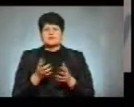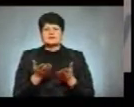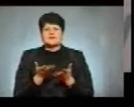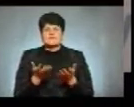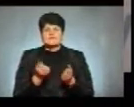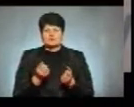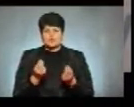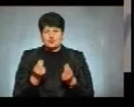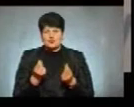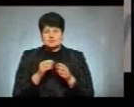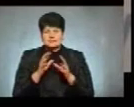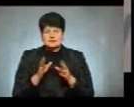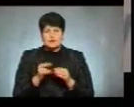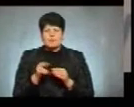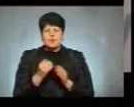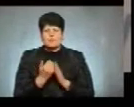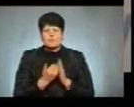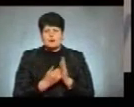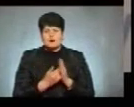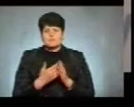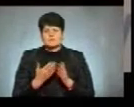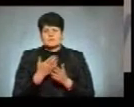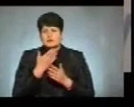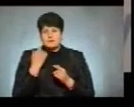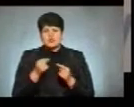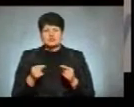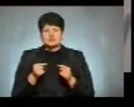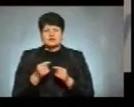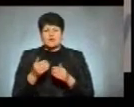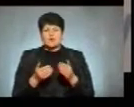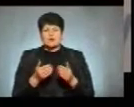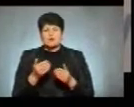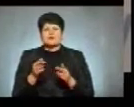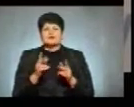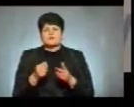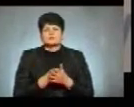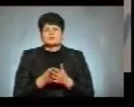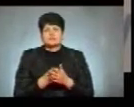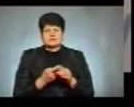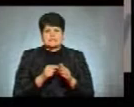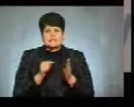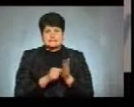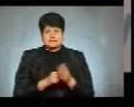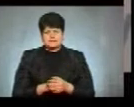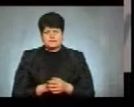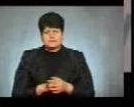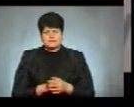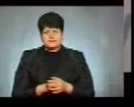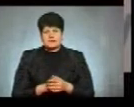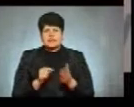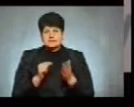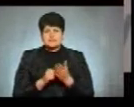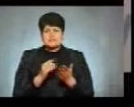кошти, і загалом по програмах немає чітких кроків, як вони планують досягнути поставлених цілей. Зазвичай цілі є